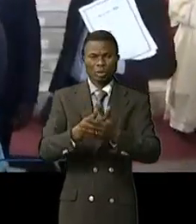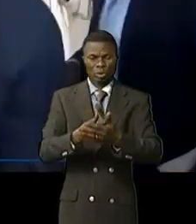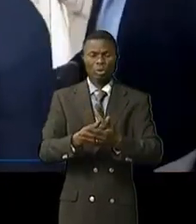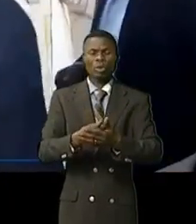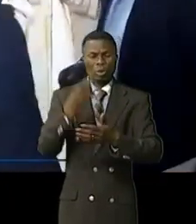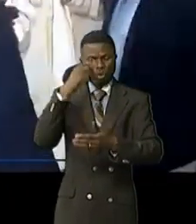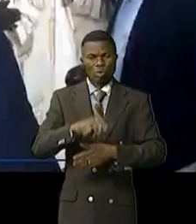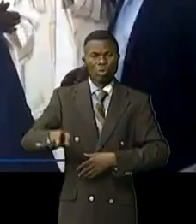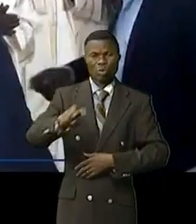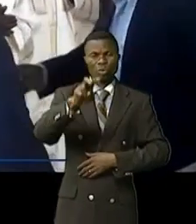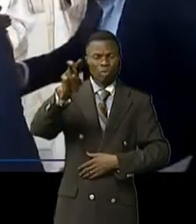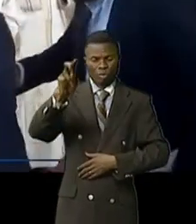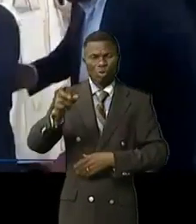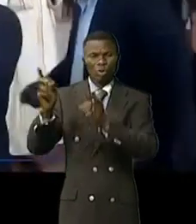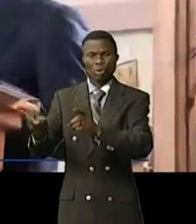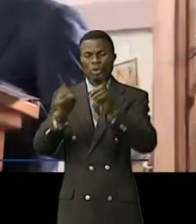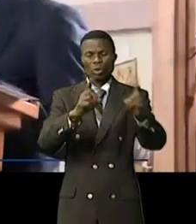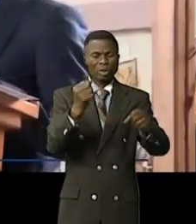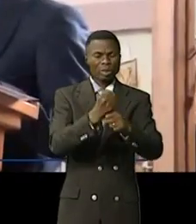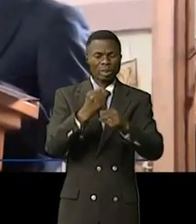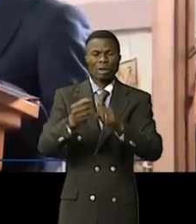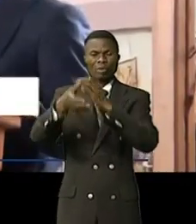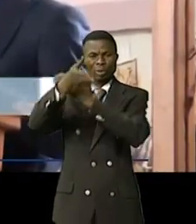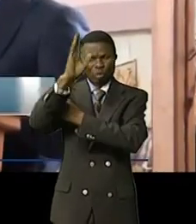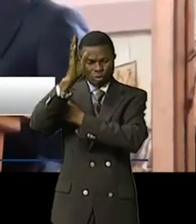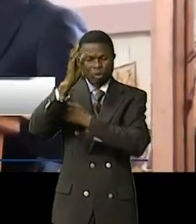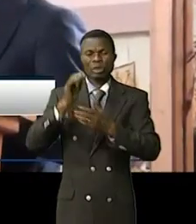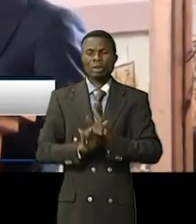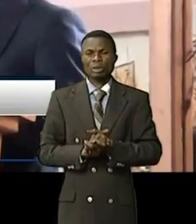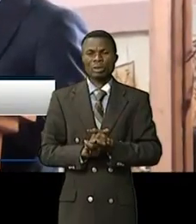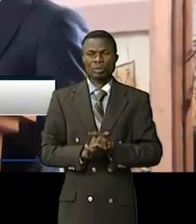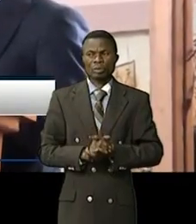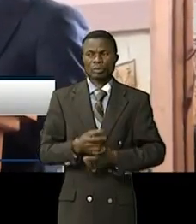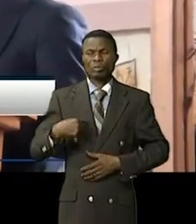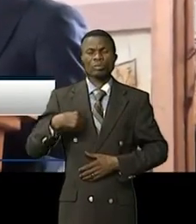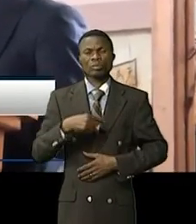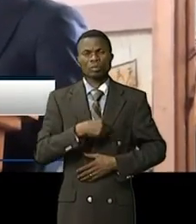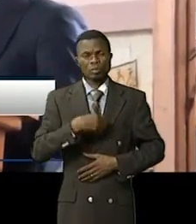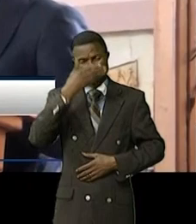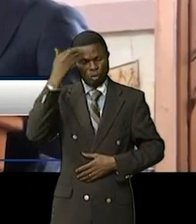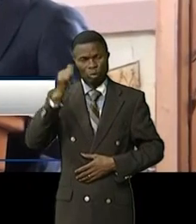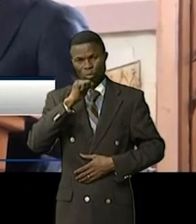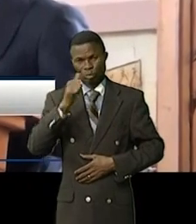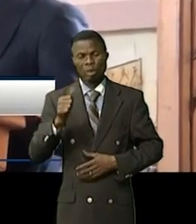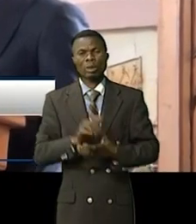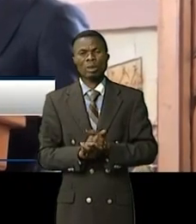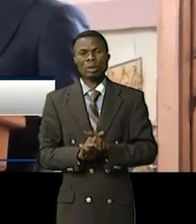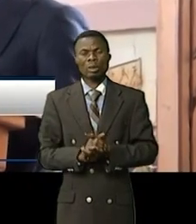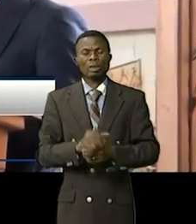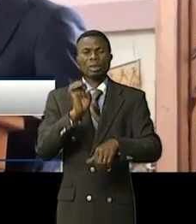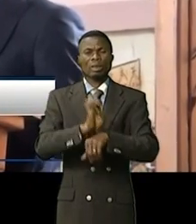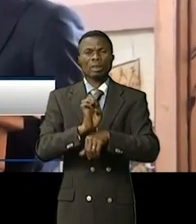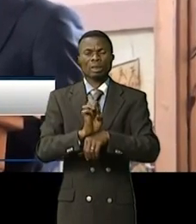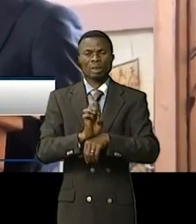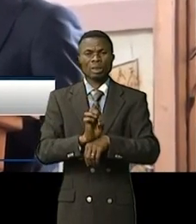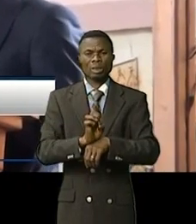d'évangélisation, preuve de son accompagnement à l'œuvre de Dieu. Comment alors ne pas vous assurer d'accompagner l'Église dans